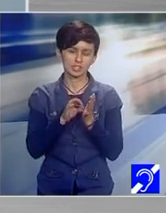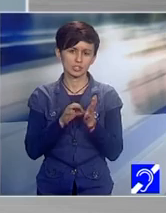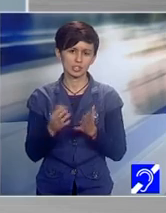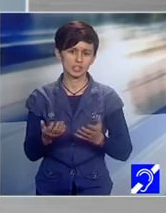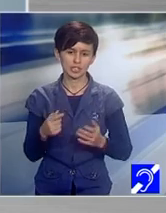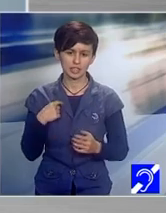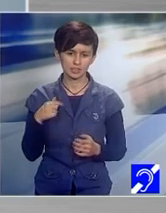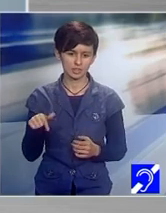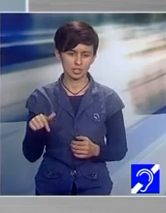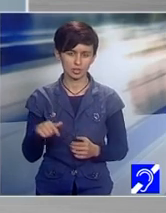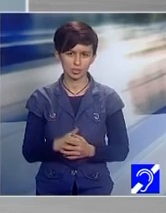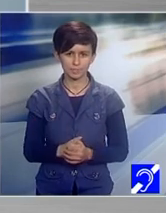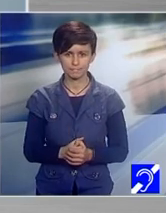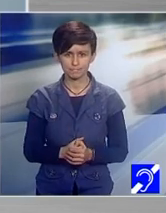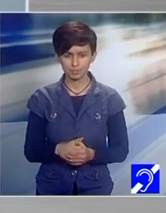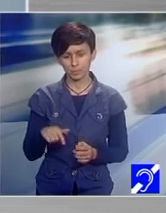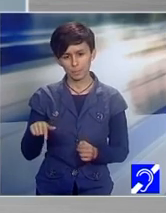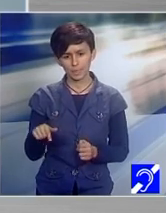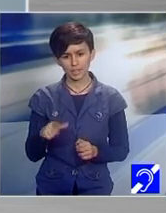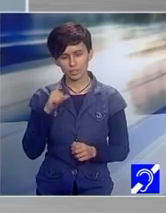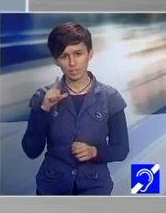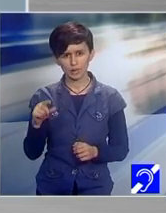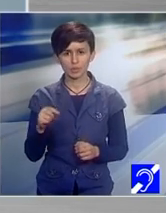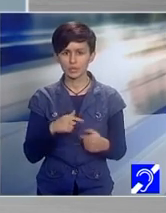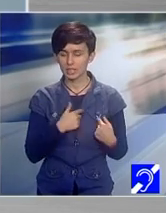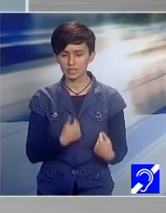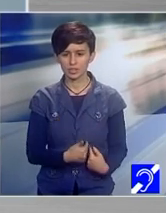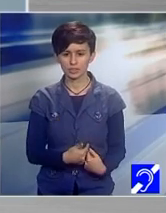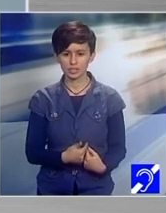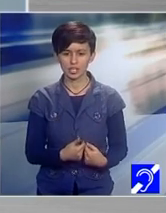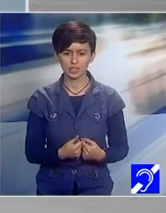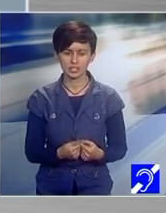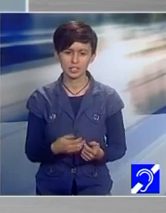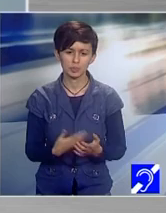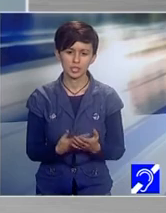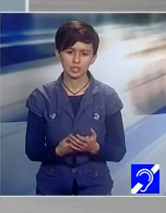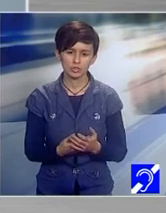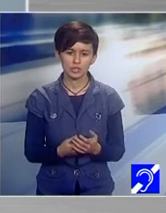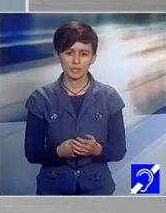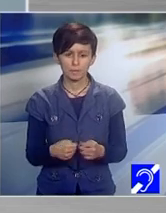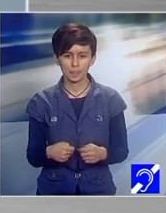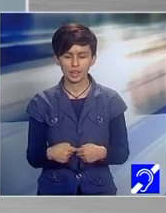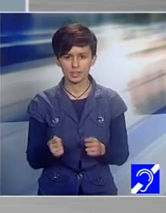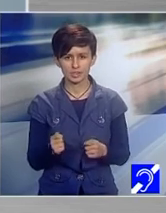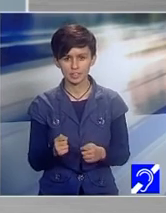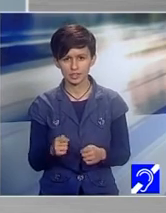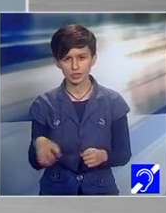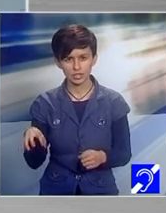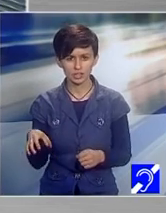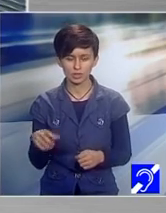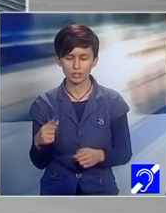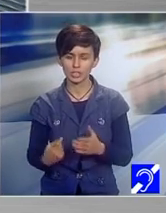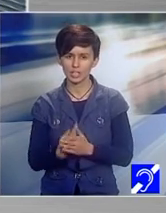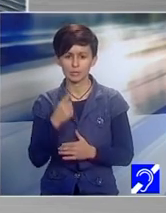și acolo, plecând de la o donație, așa am făcut subiectul, fiindcă peste tot mai apar oameni cu suflet care